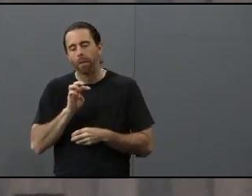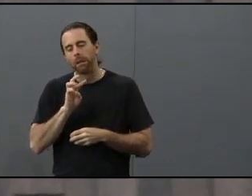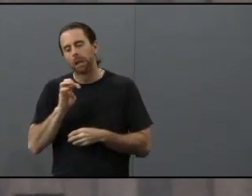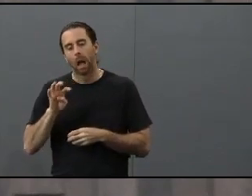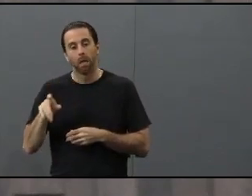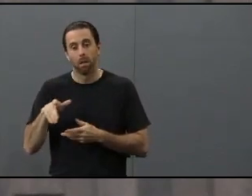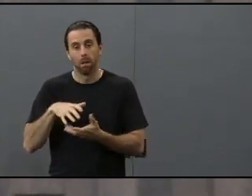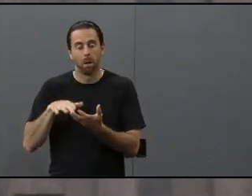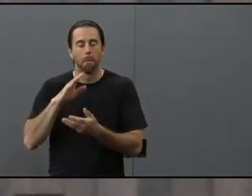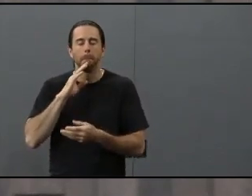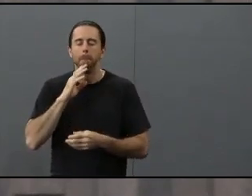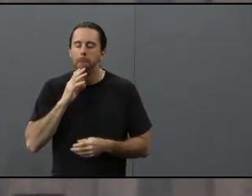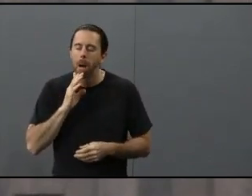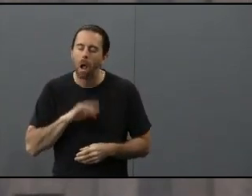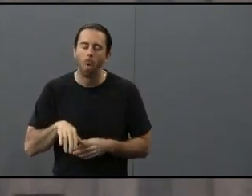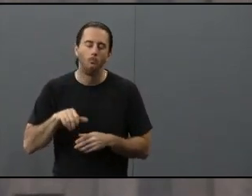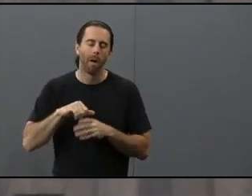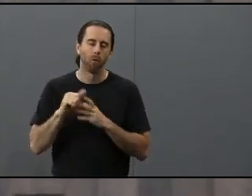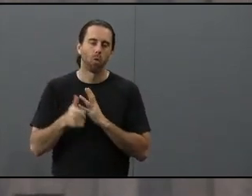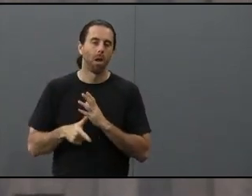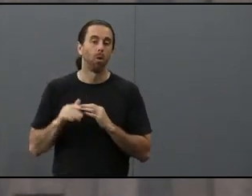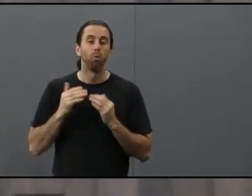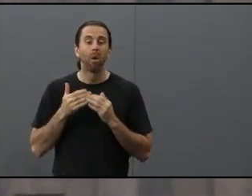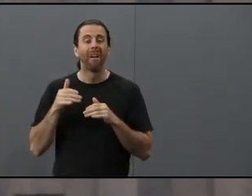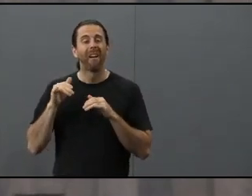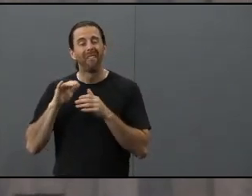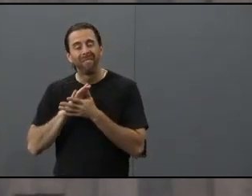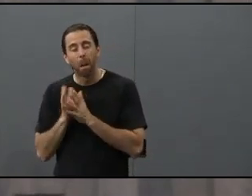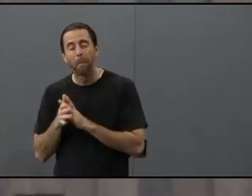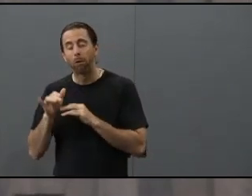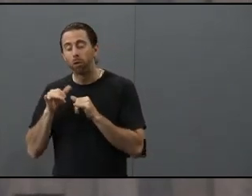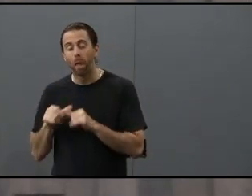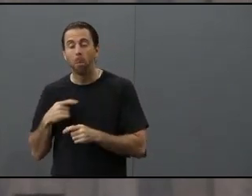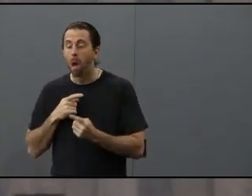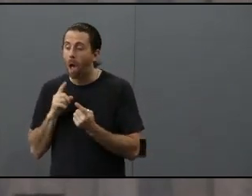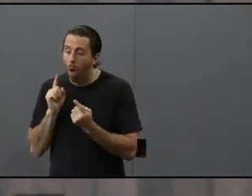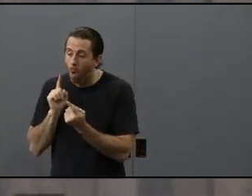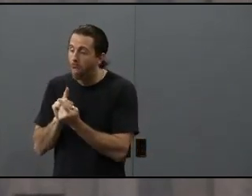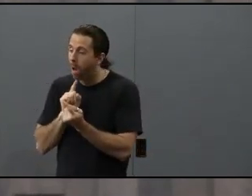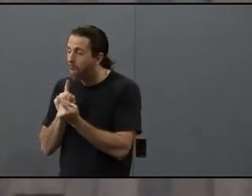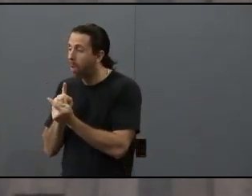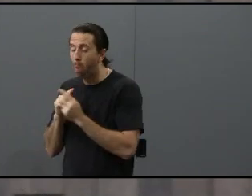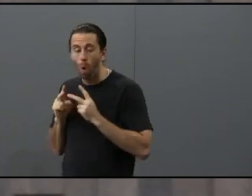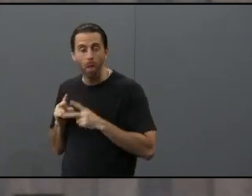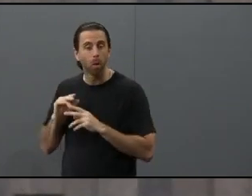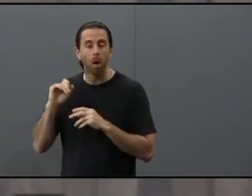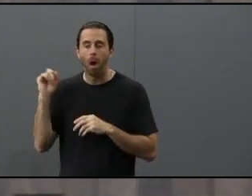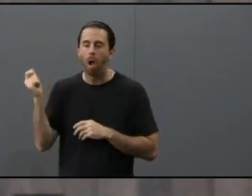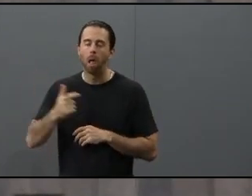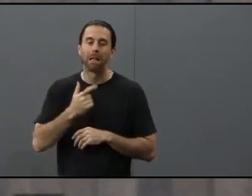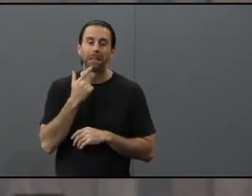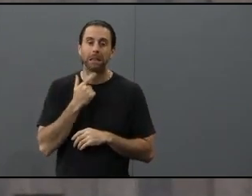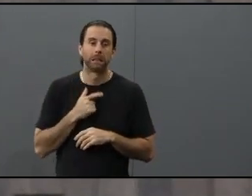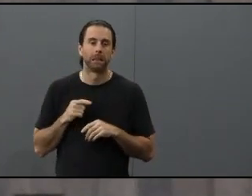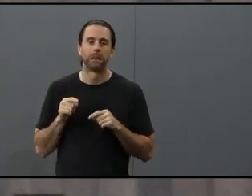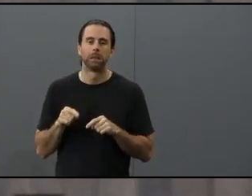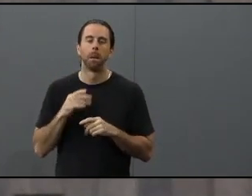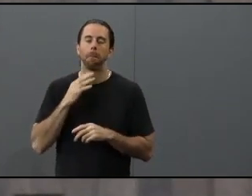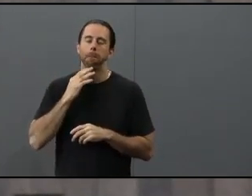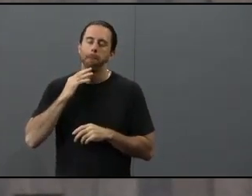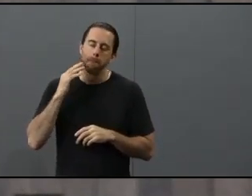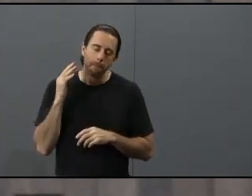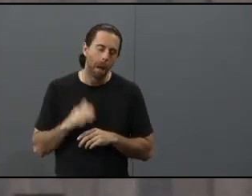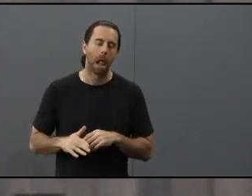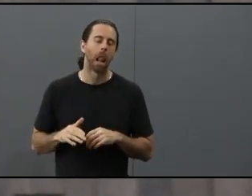c'est mal configuré toutes les firmes d'ingénieurs puis les ingénieurs que j'ai rencontré puis que je connais m'ont tous dit à quel point ça a été mal